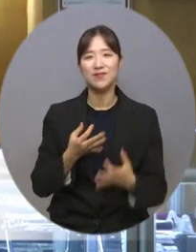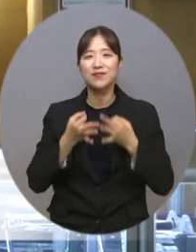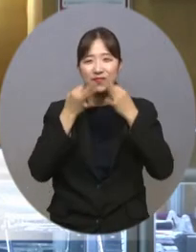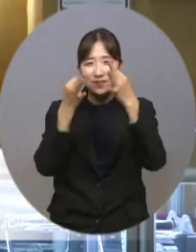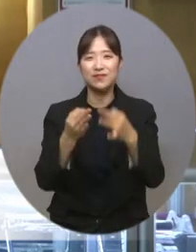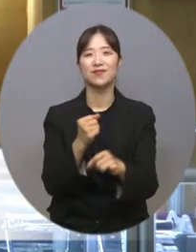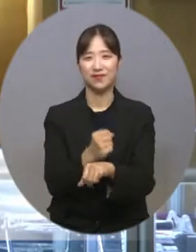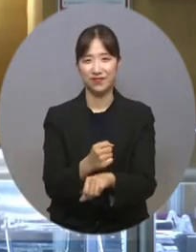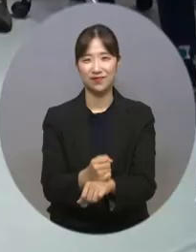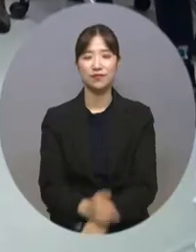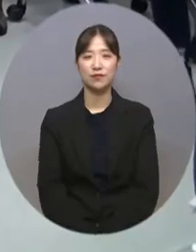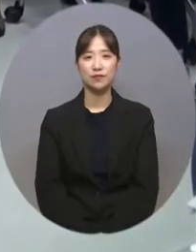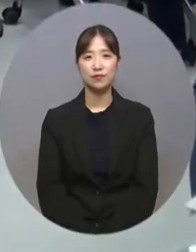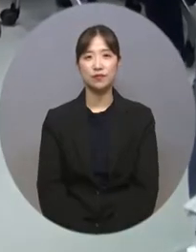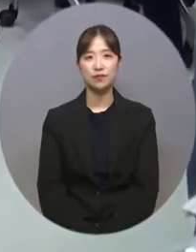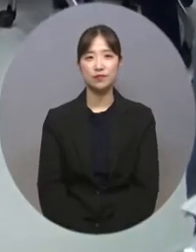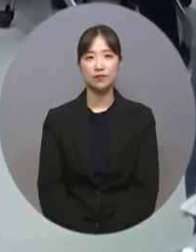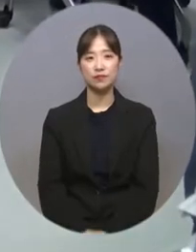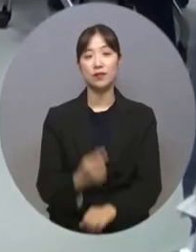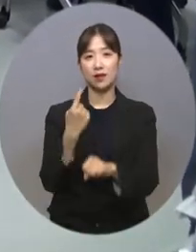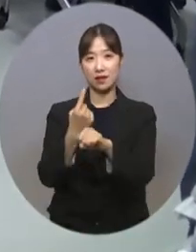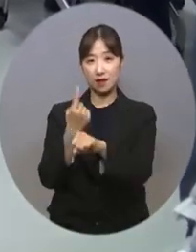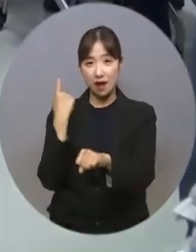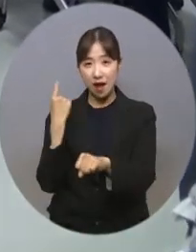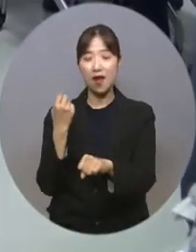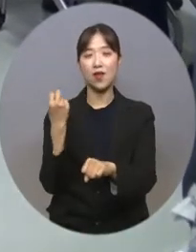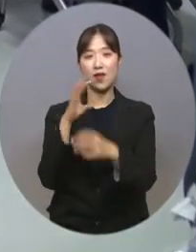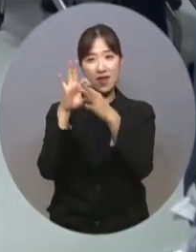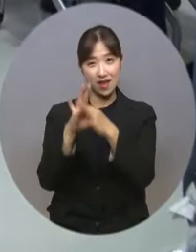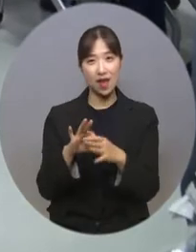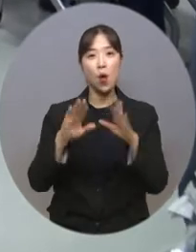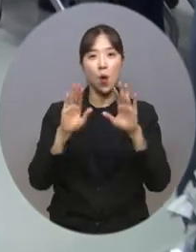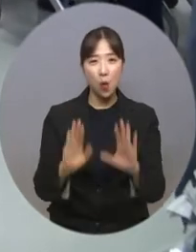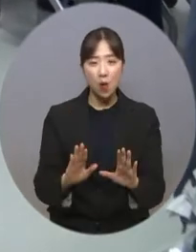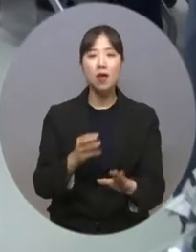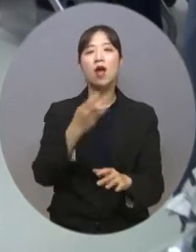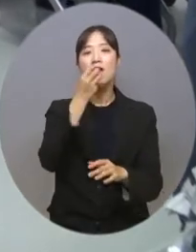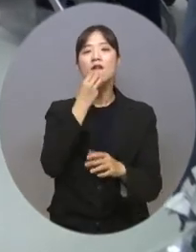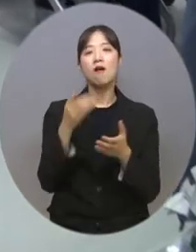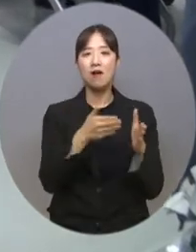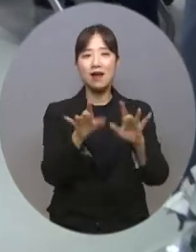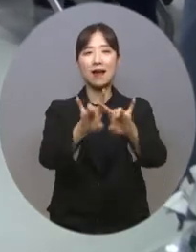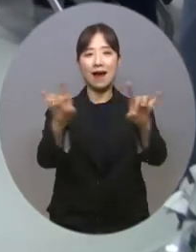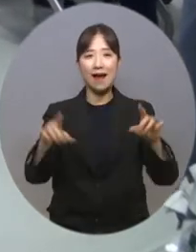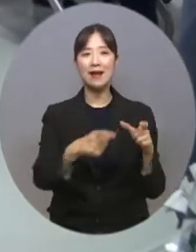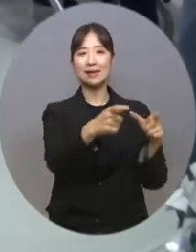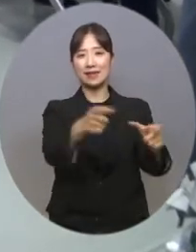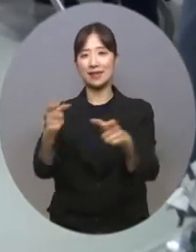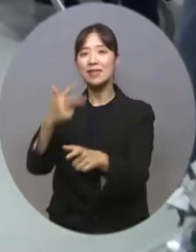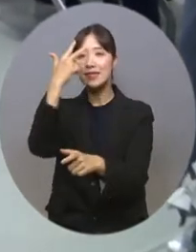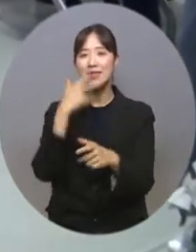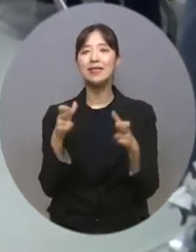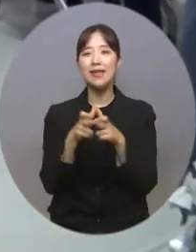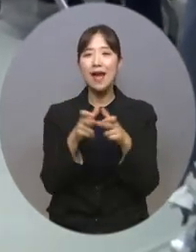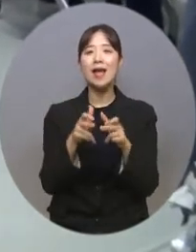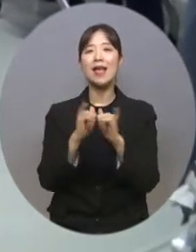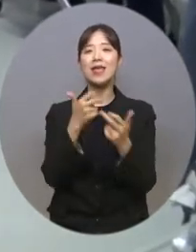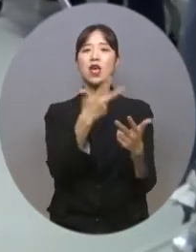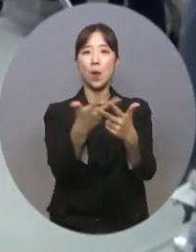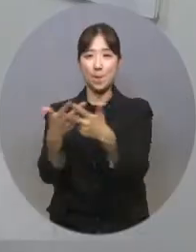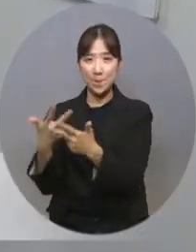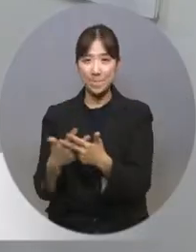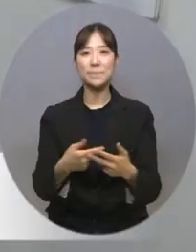노력을 다하겠습니다. 지난해에 이어 경기도 각 지역 시각장애인협회를 통해 많은 선수들이